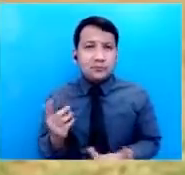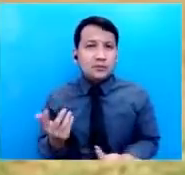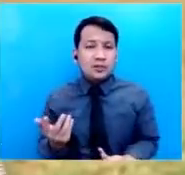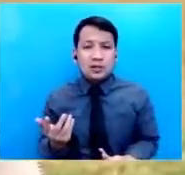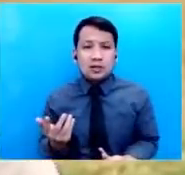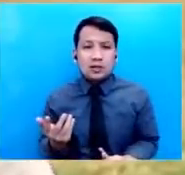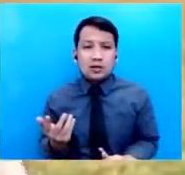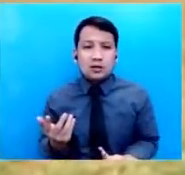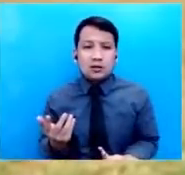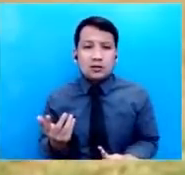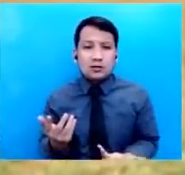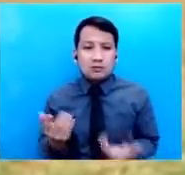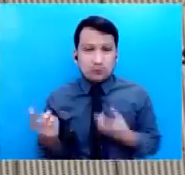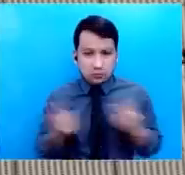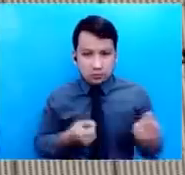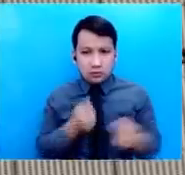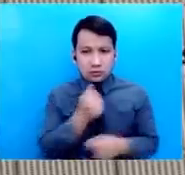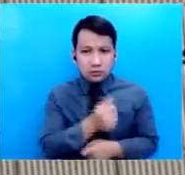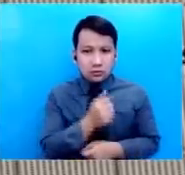kung ano pong ginawa nyo sa kanila.